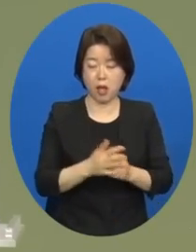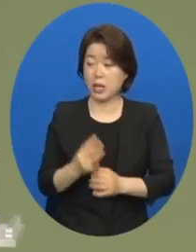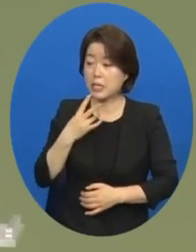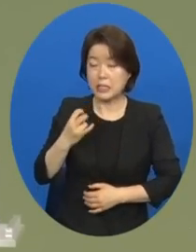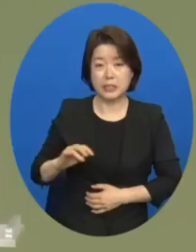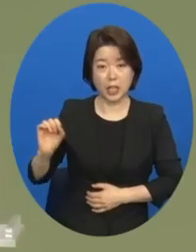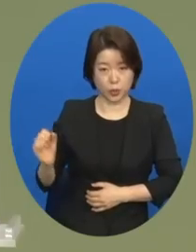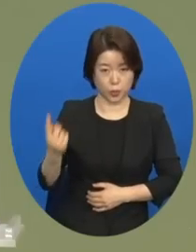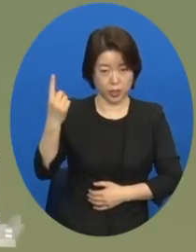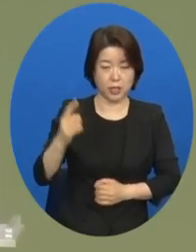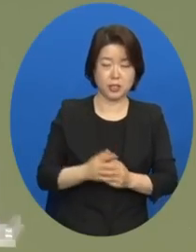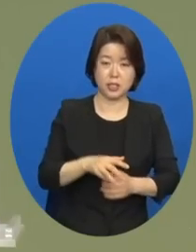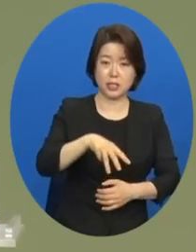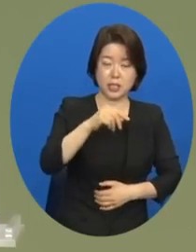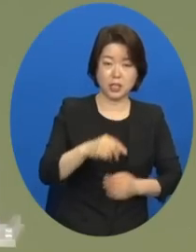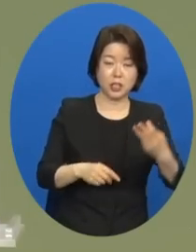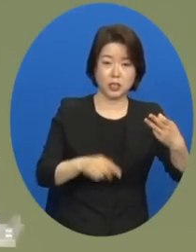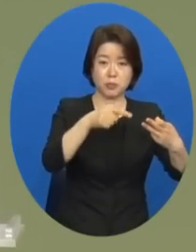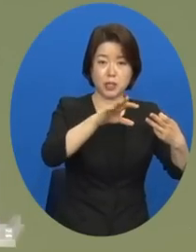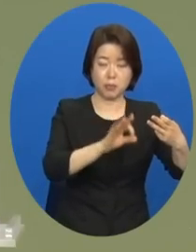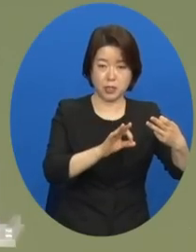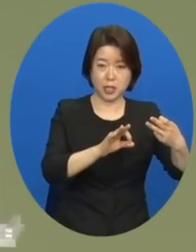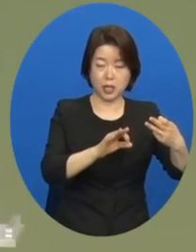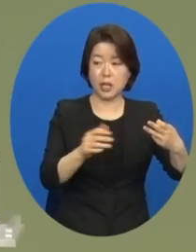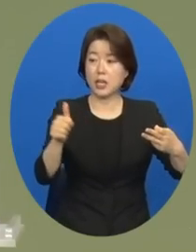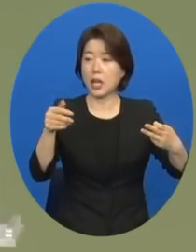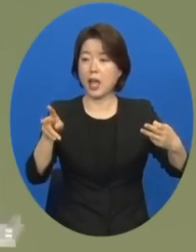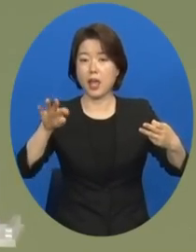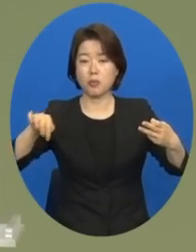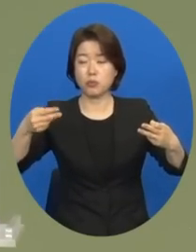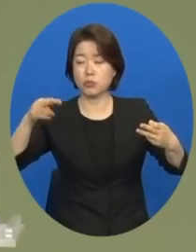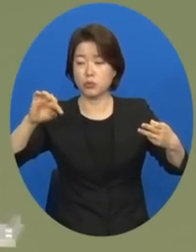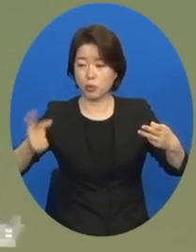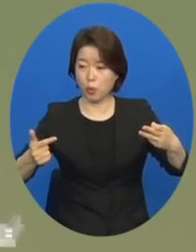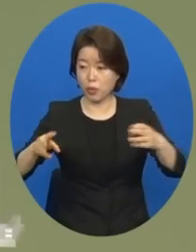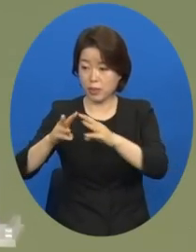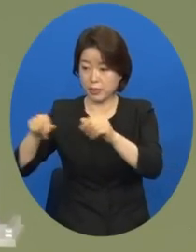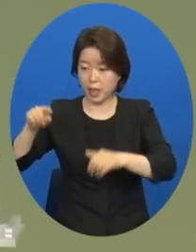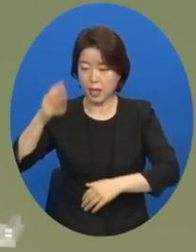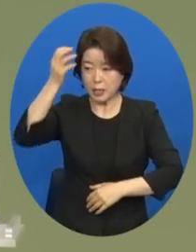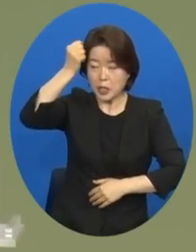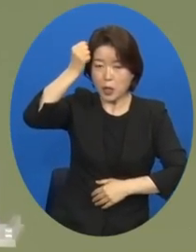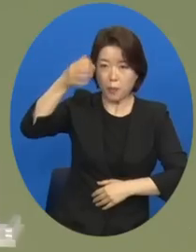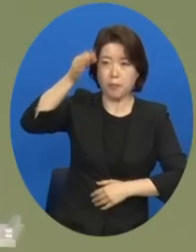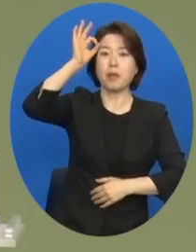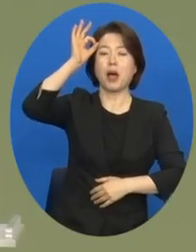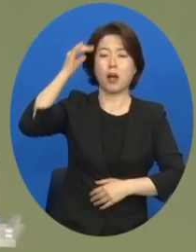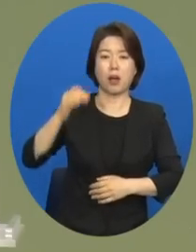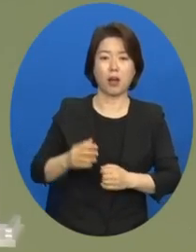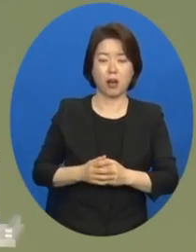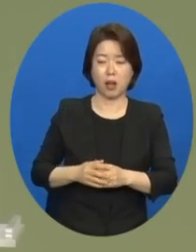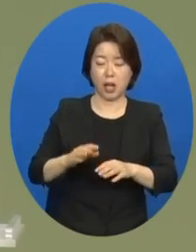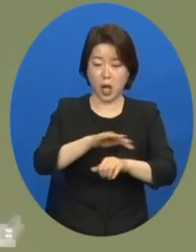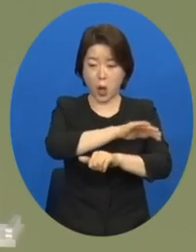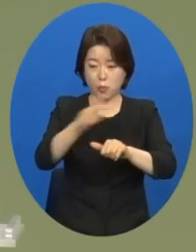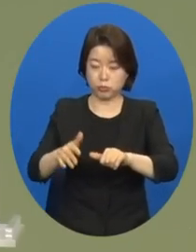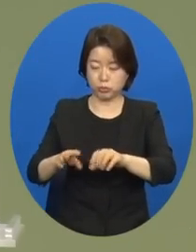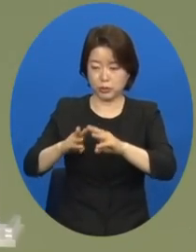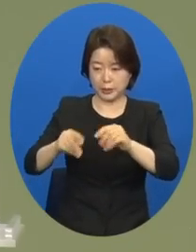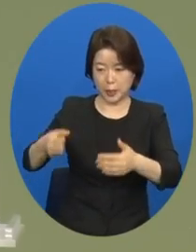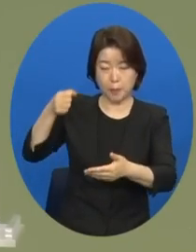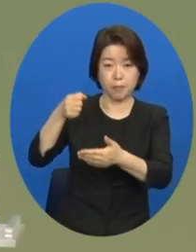인해서 창세기 13장에 그 약속의 헤브론 땅을 기억해냈어요 매장지를 거기 확정했어요